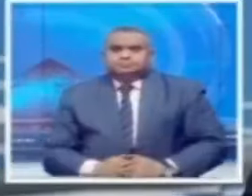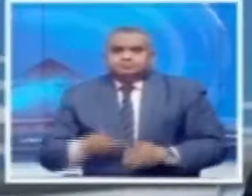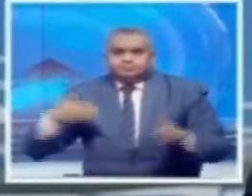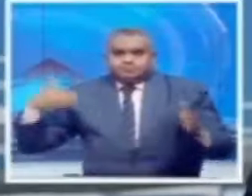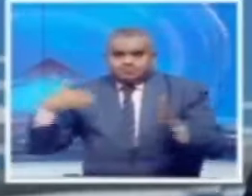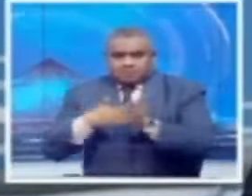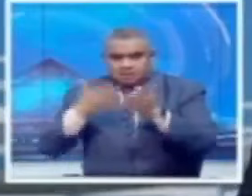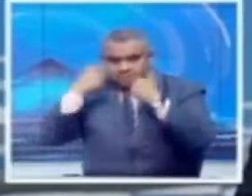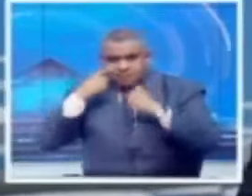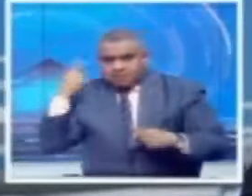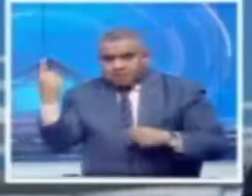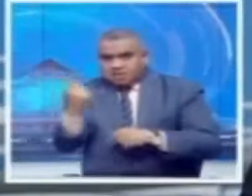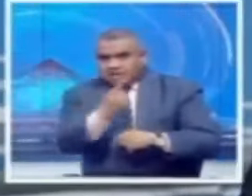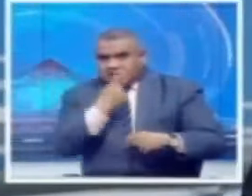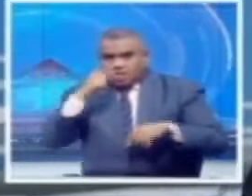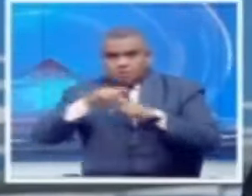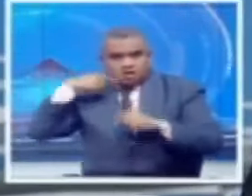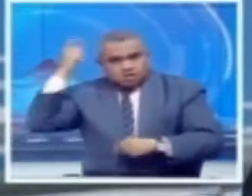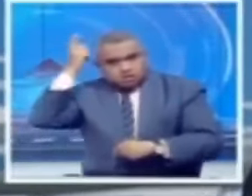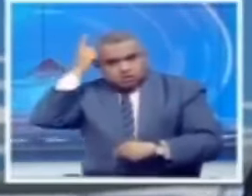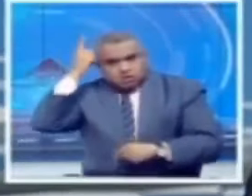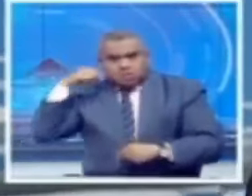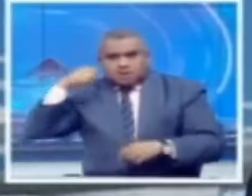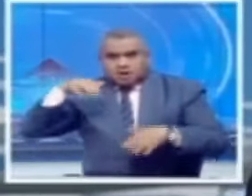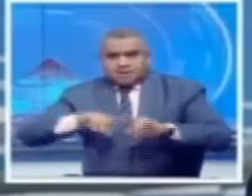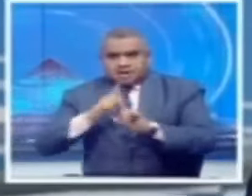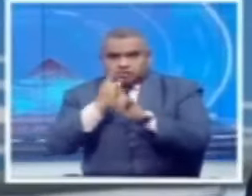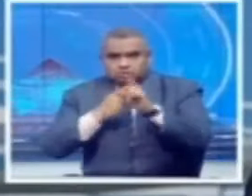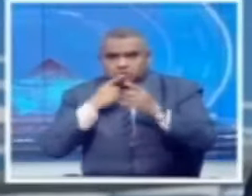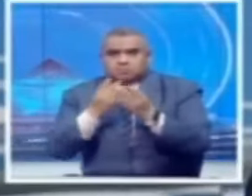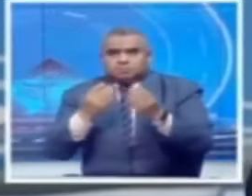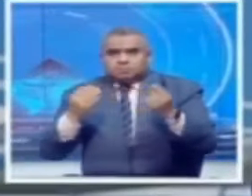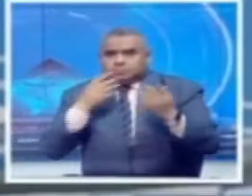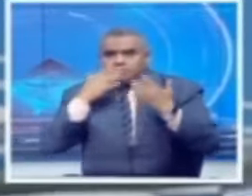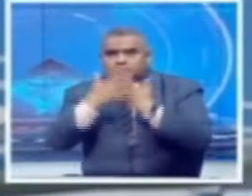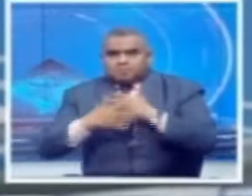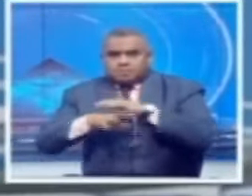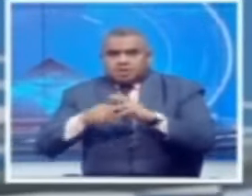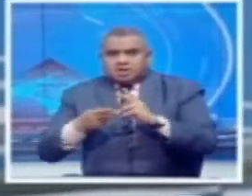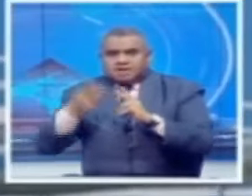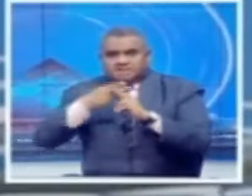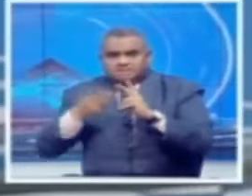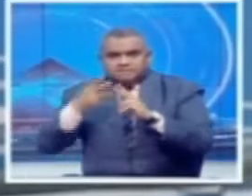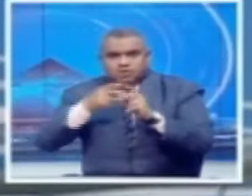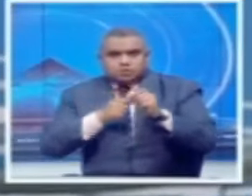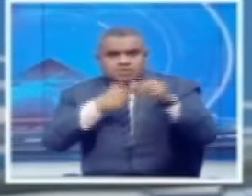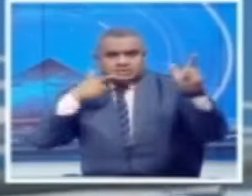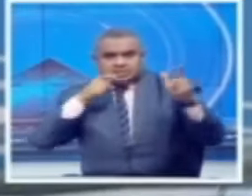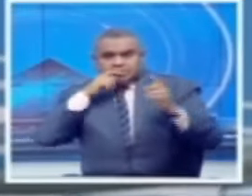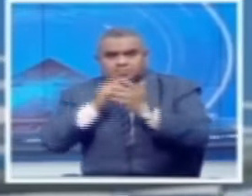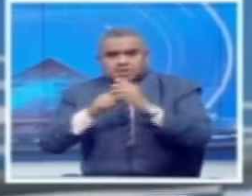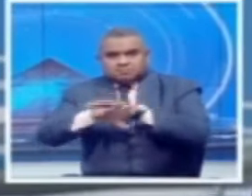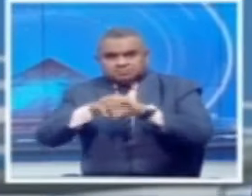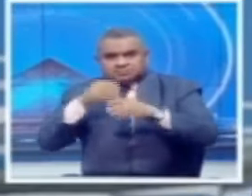وفي ختام جولته بمدينة شرم الشيخ، تفقد رئيس مجلس الوزراء عددا من المشروعات الفندقية والسياحية الجاري